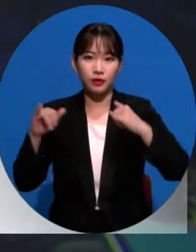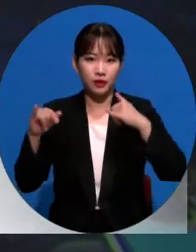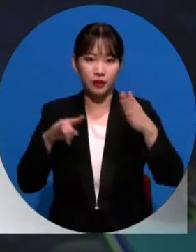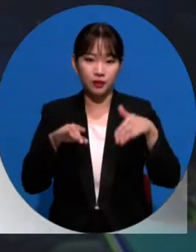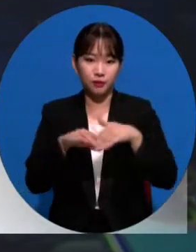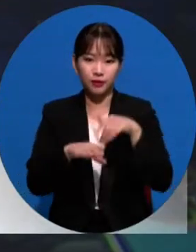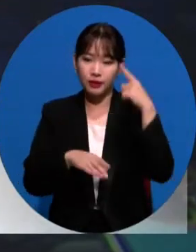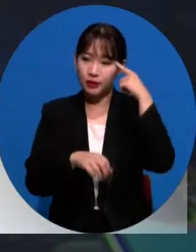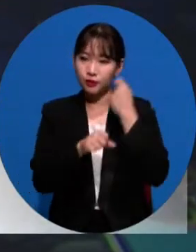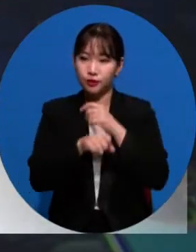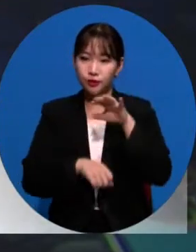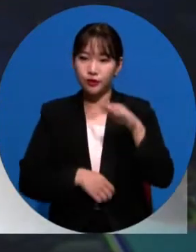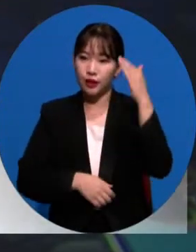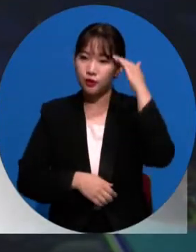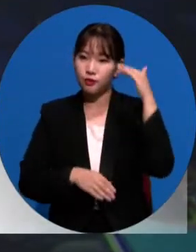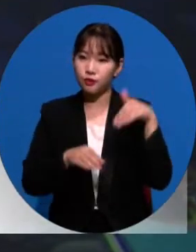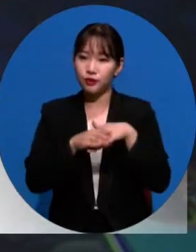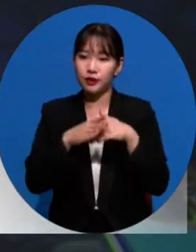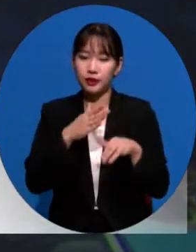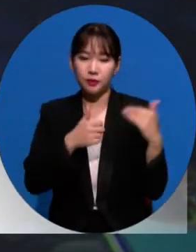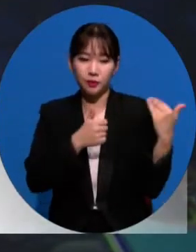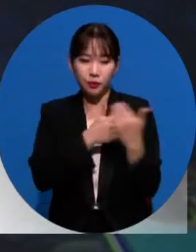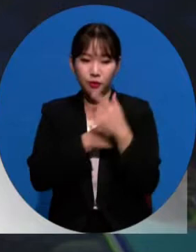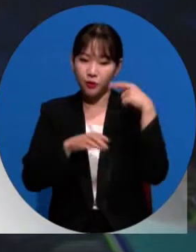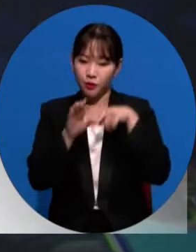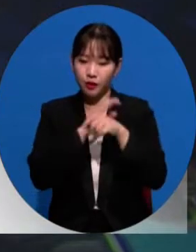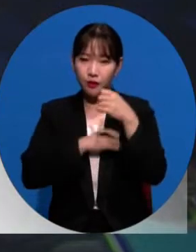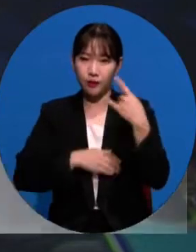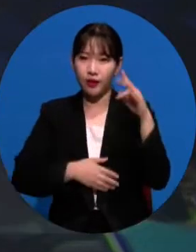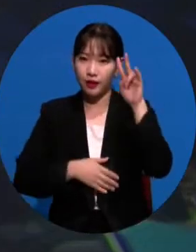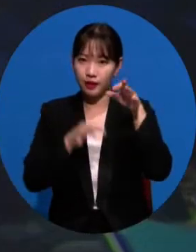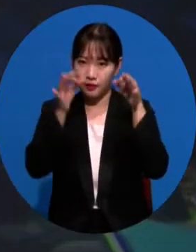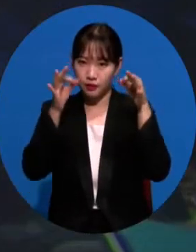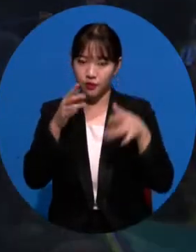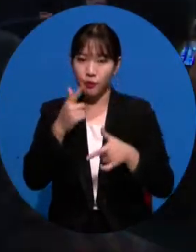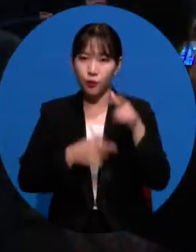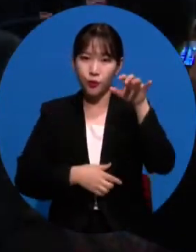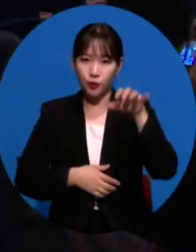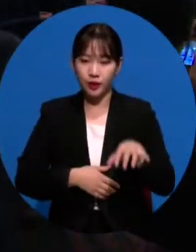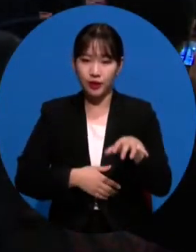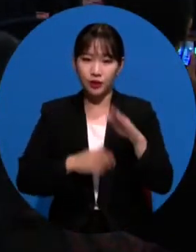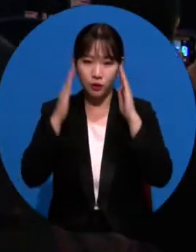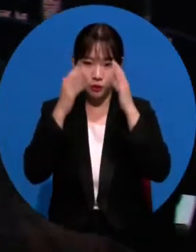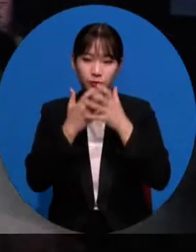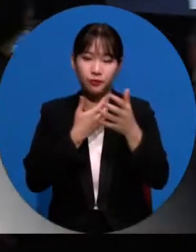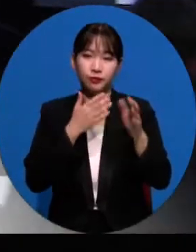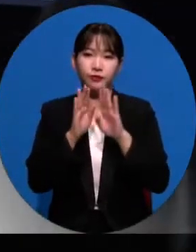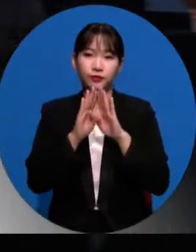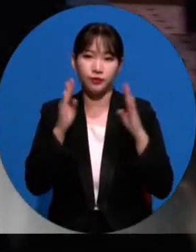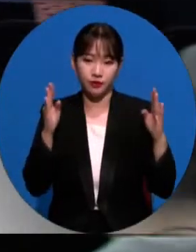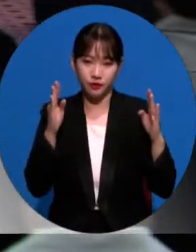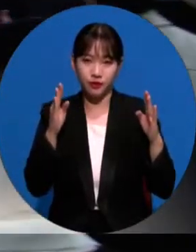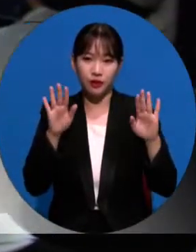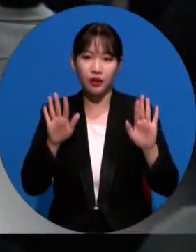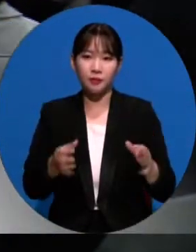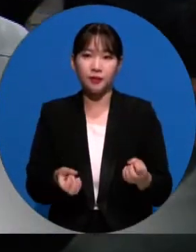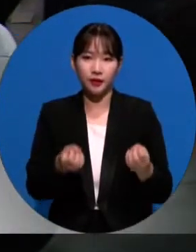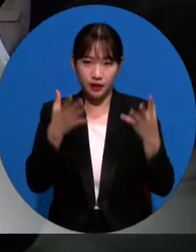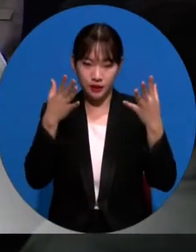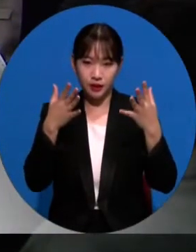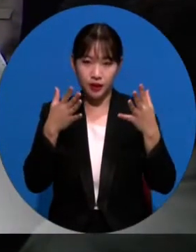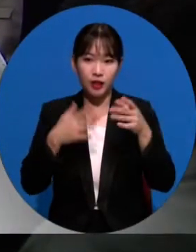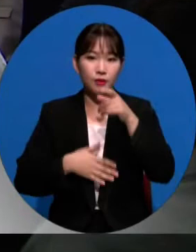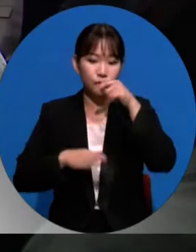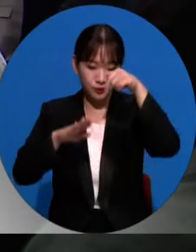국립 해양문화재 연구소가 한국문화재 보존과학회와 이틀 동안 목포에서 학술대회를 엽니다 이번 행사는